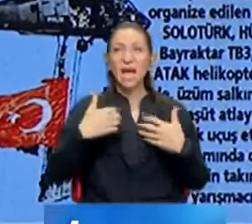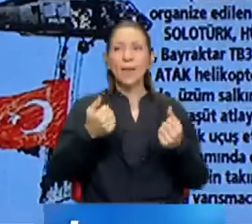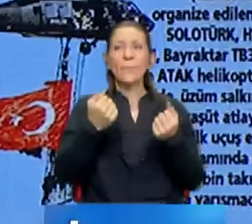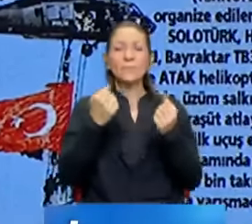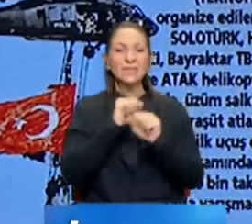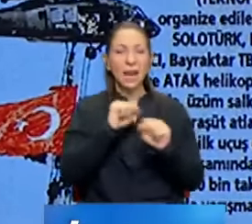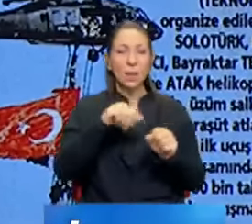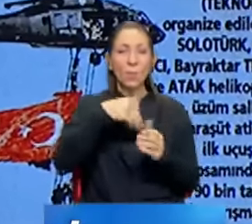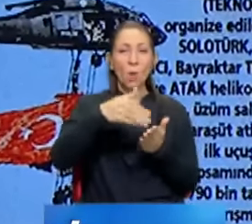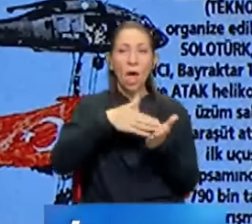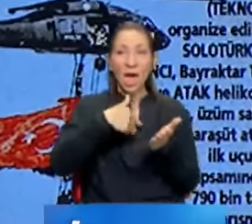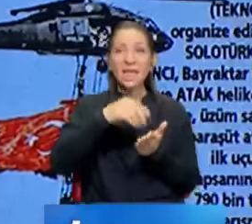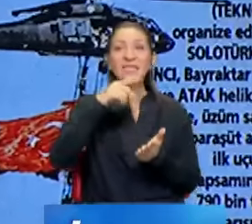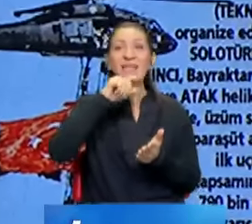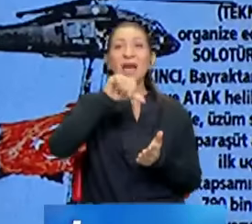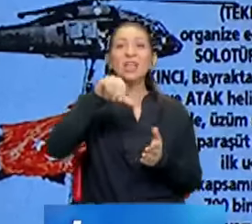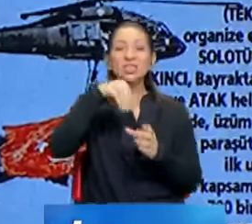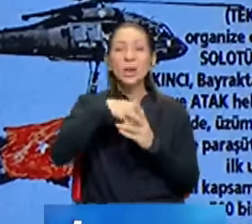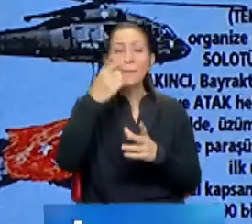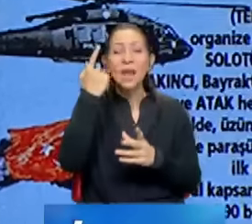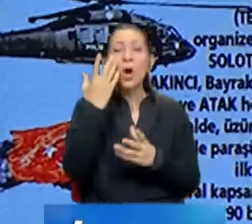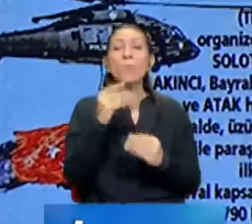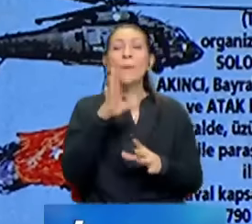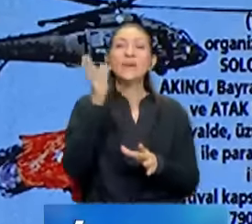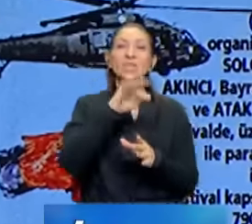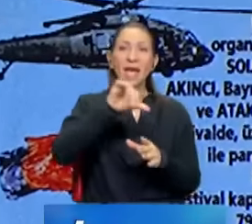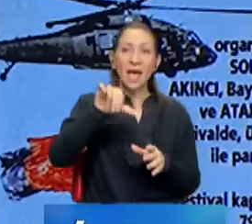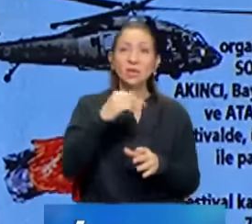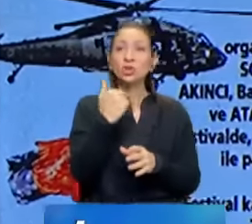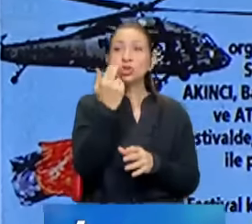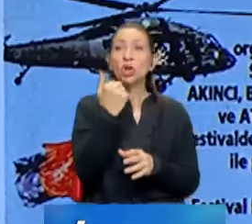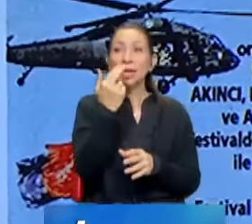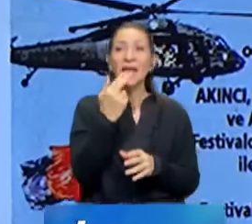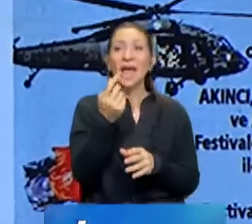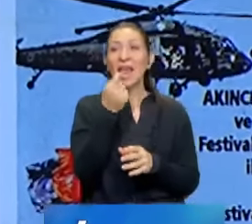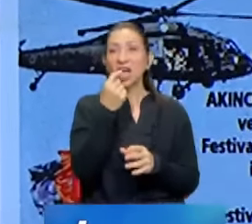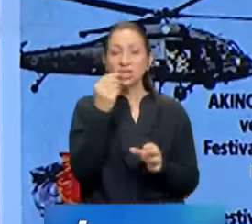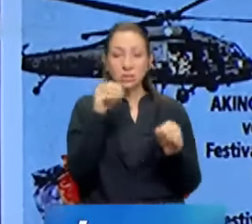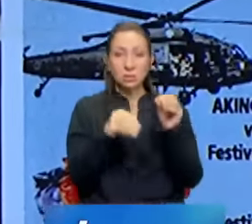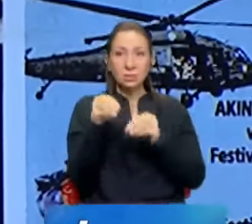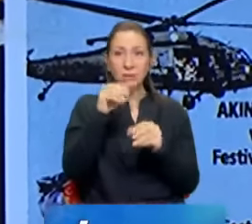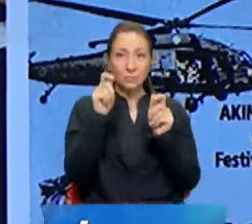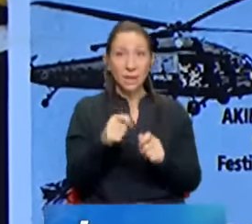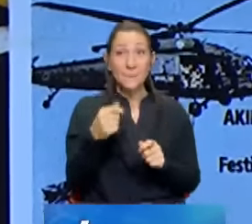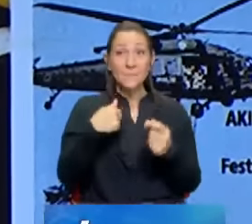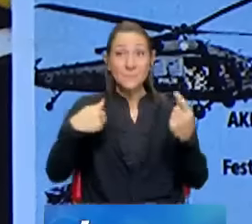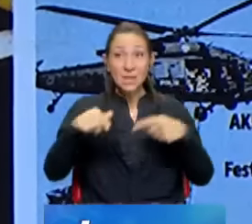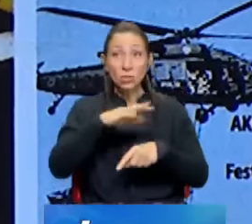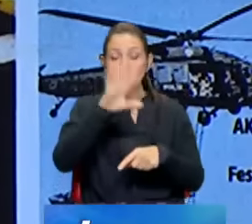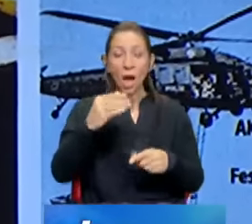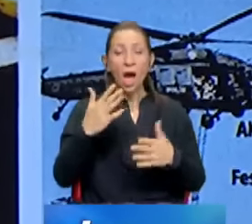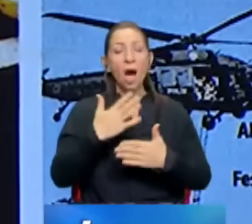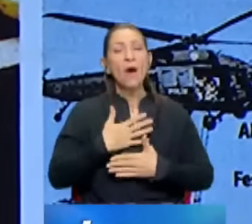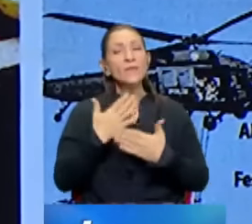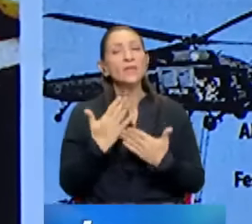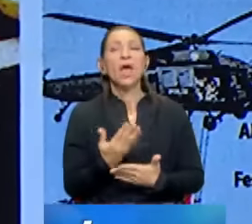boya, zeytinyağında içeriği belli olmayan başka tür yağ, çikolatada ilaç kullanmışlar. Bize de tüm